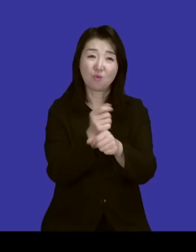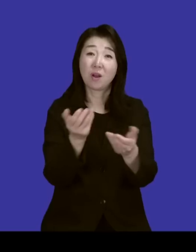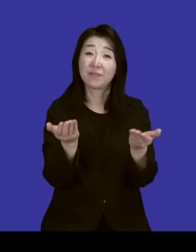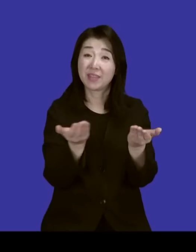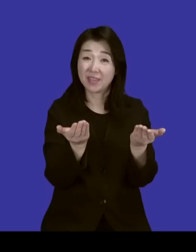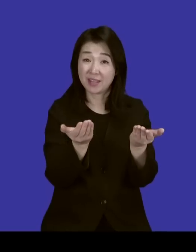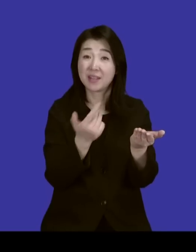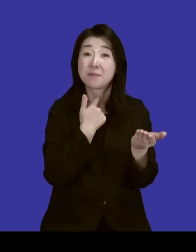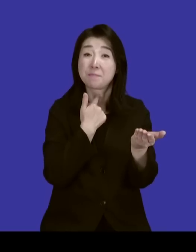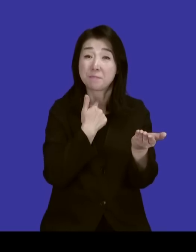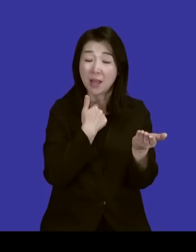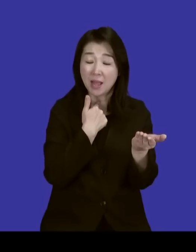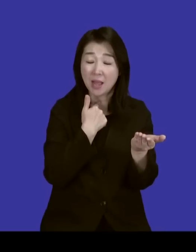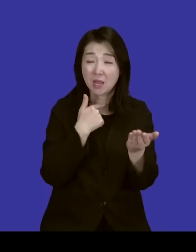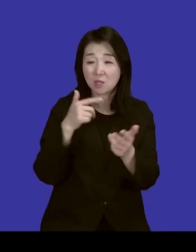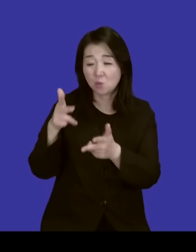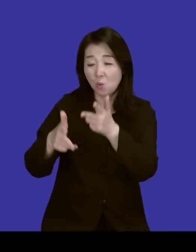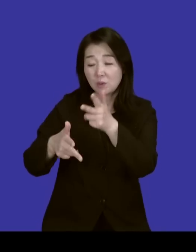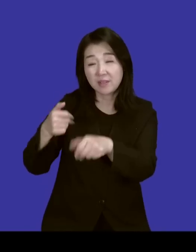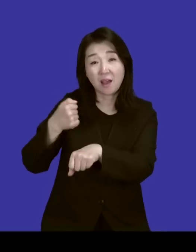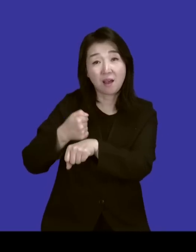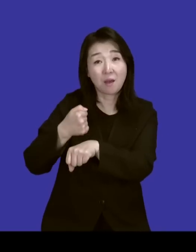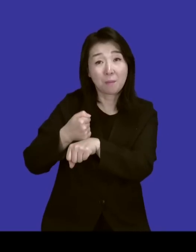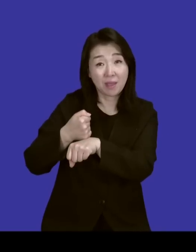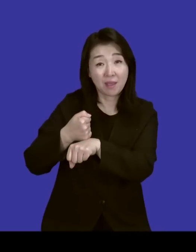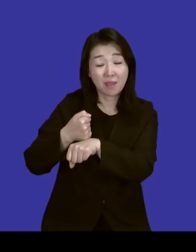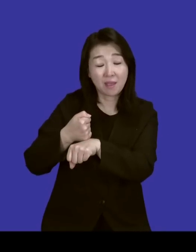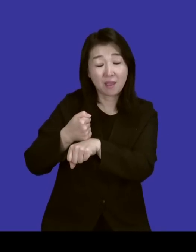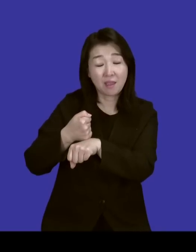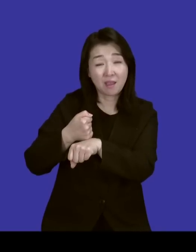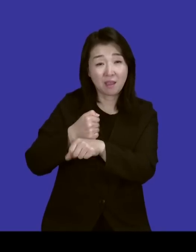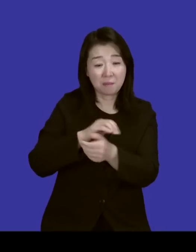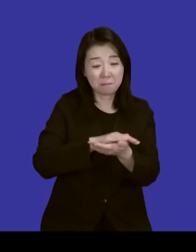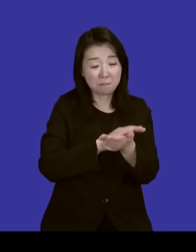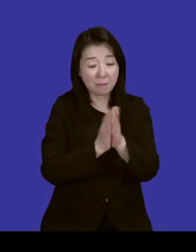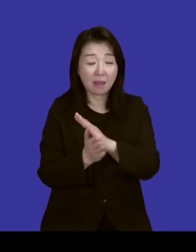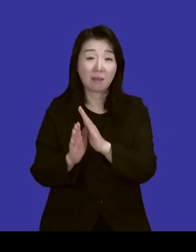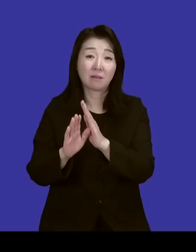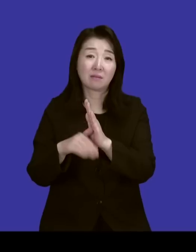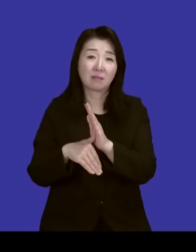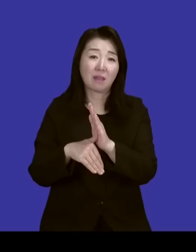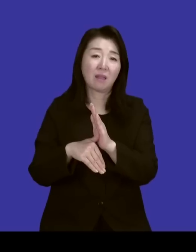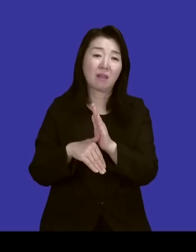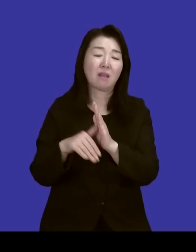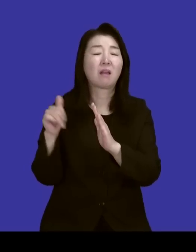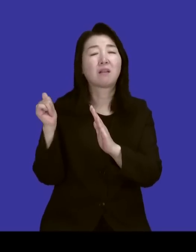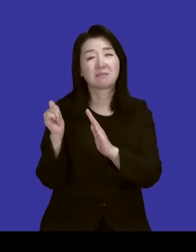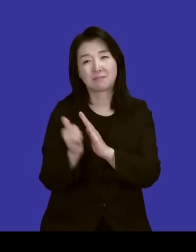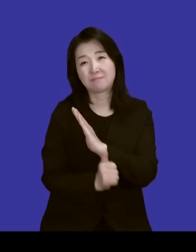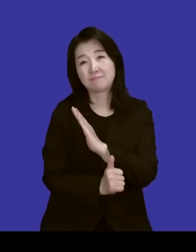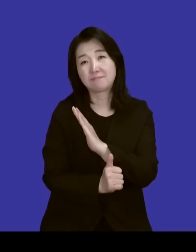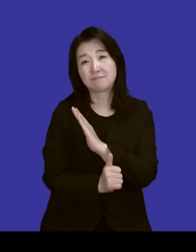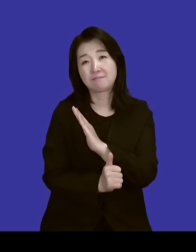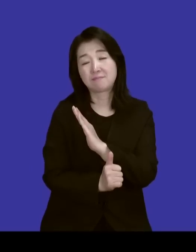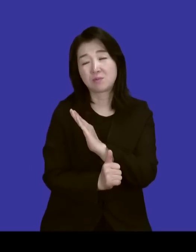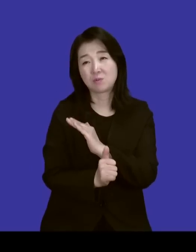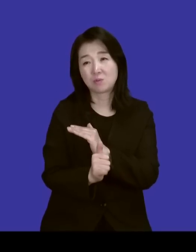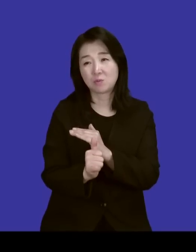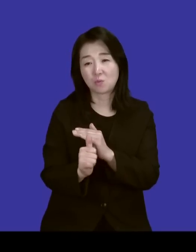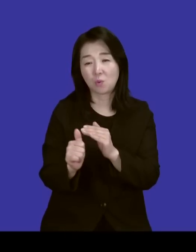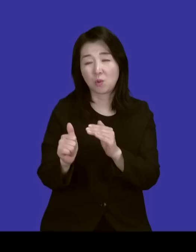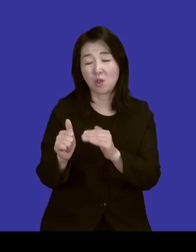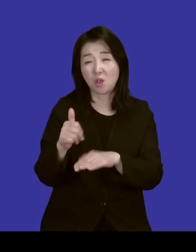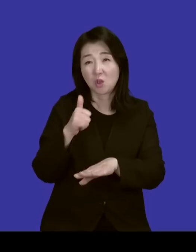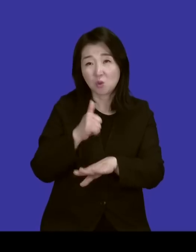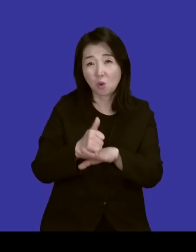또 사업을 하시고 이렇게 전환하는 과정에서 예. 실패를 하셨어요. 네. 그리고 빚을 많이